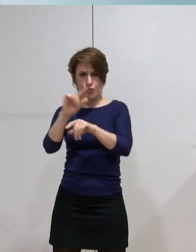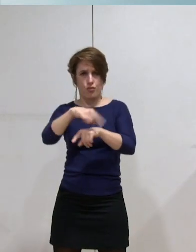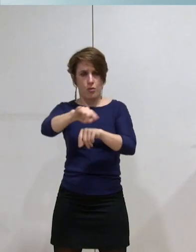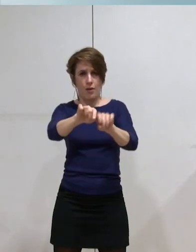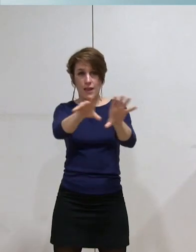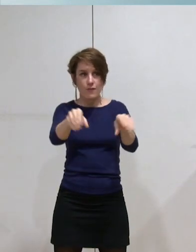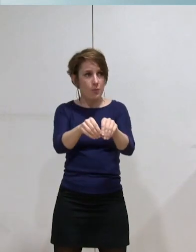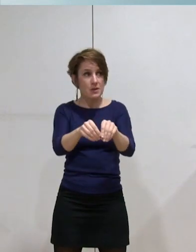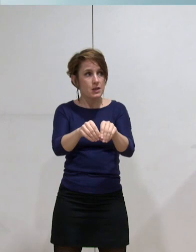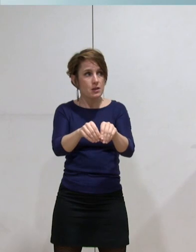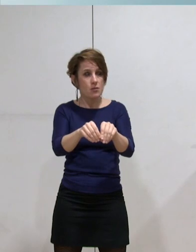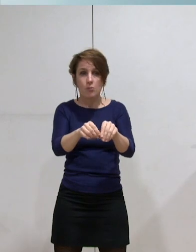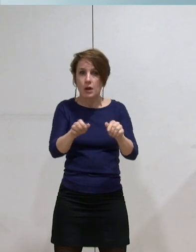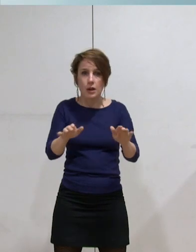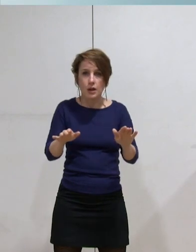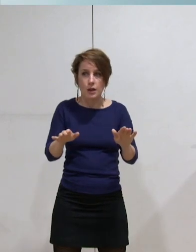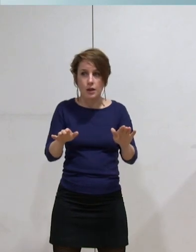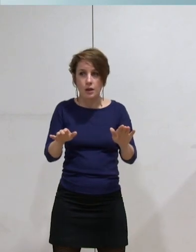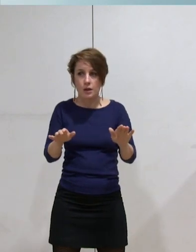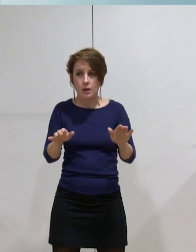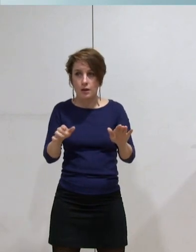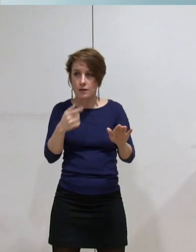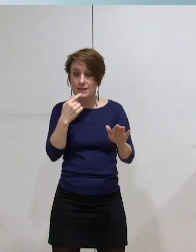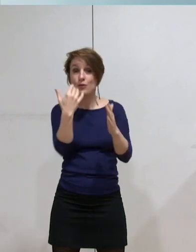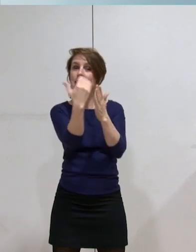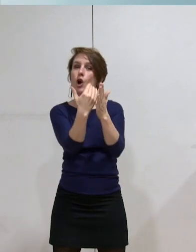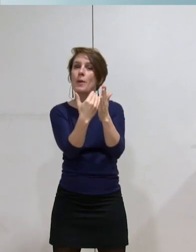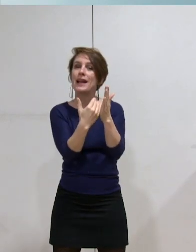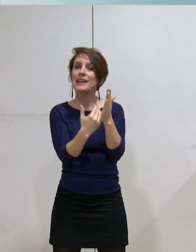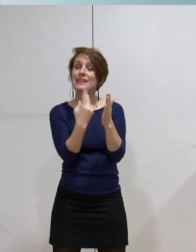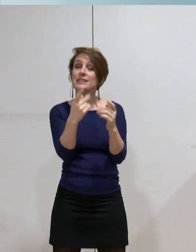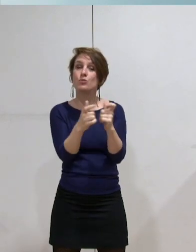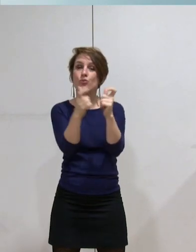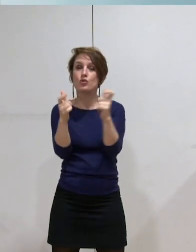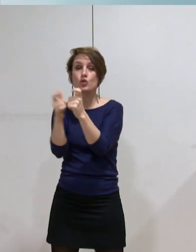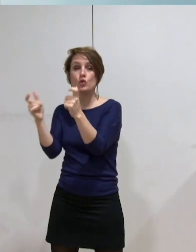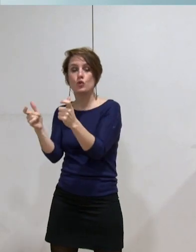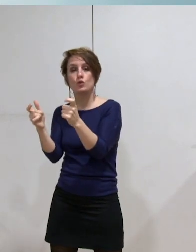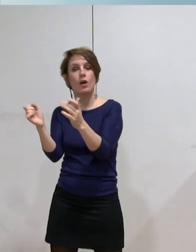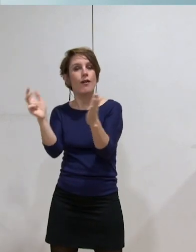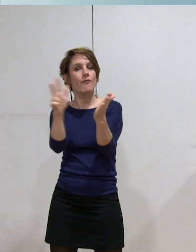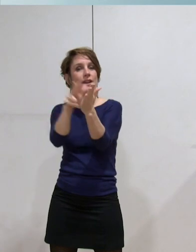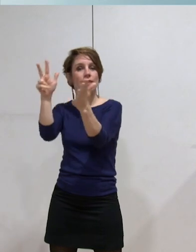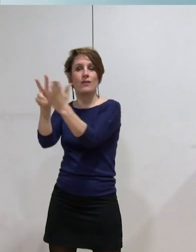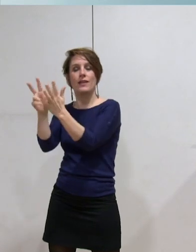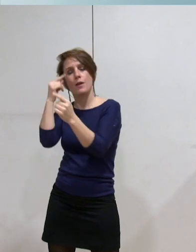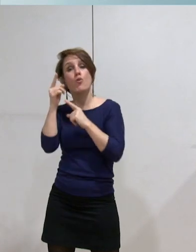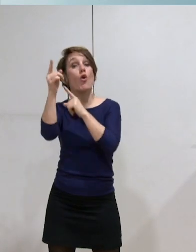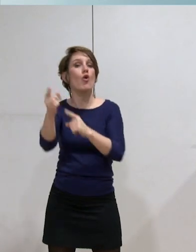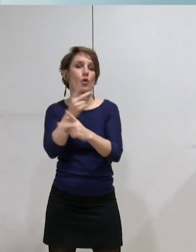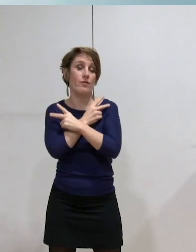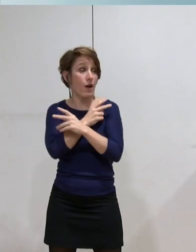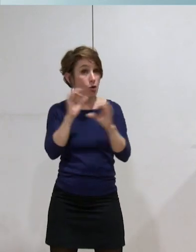sans je crois que nous préétablissions une liste d'organisateurs par exemple de colonies une